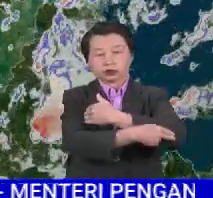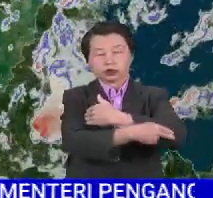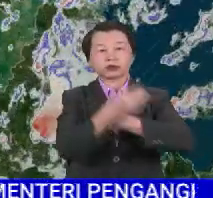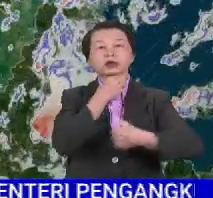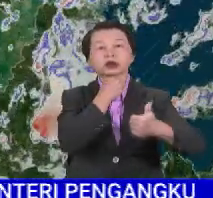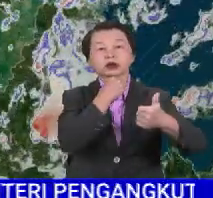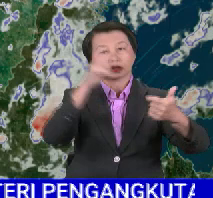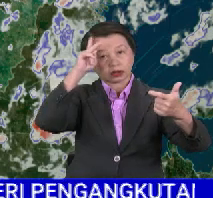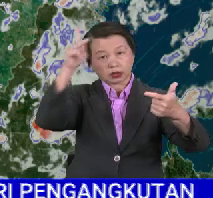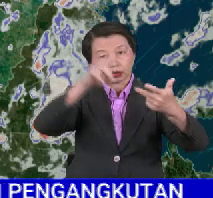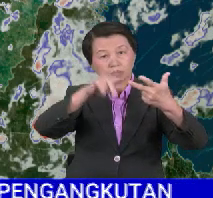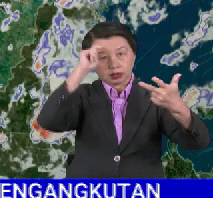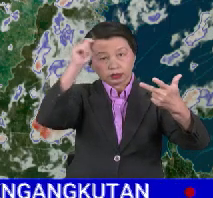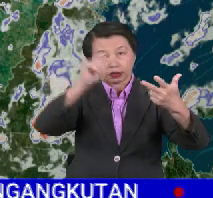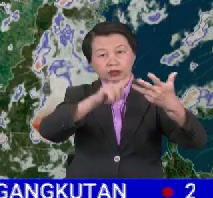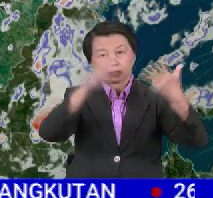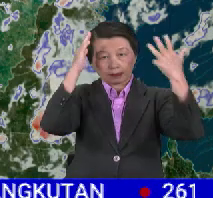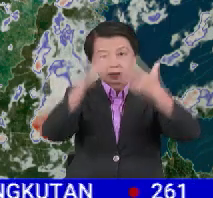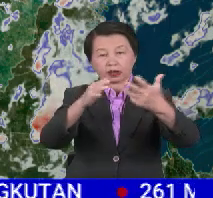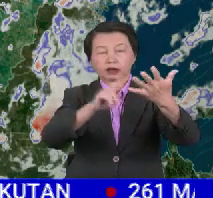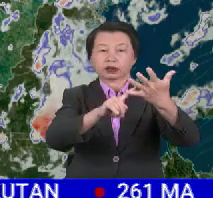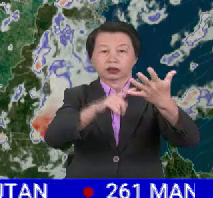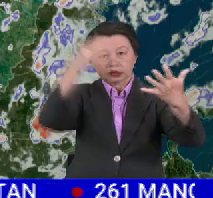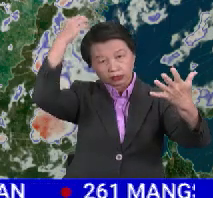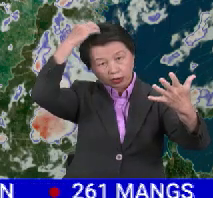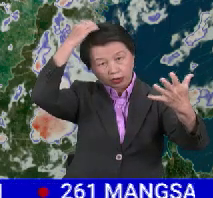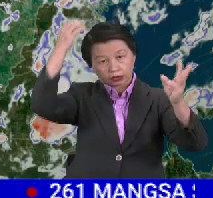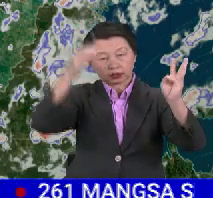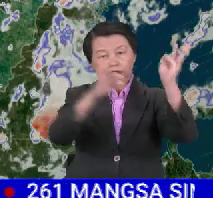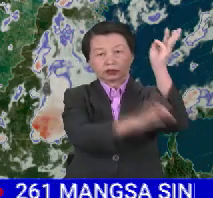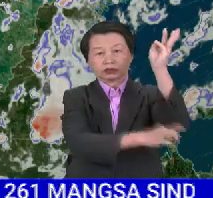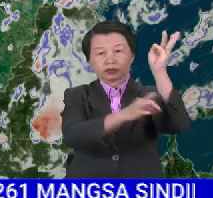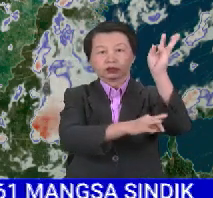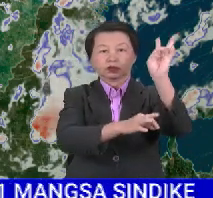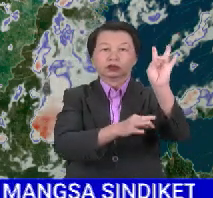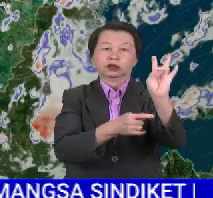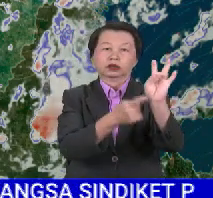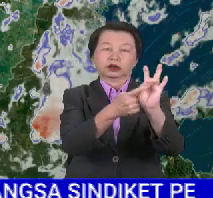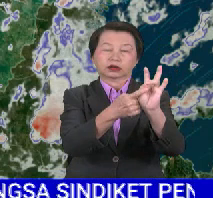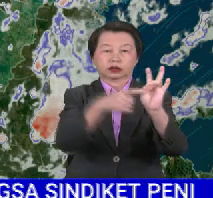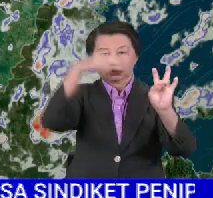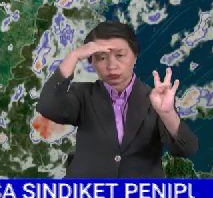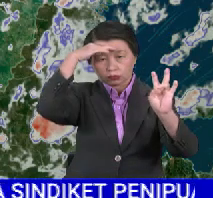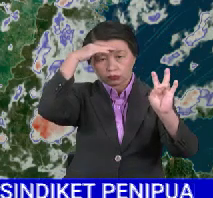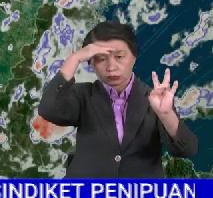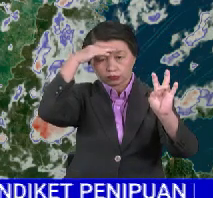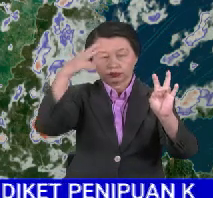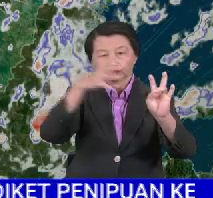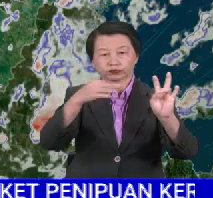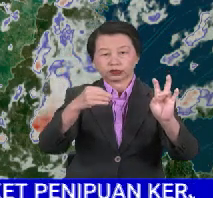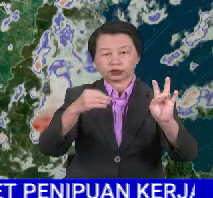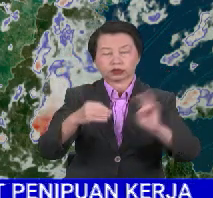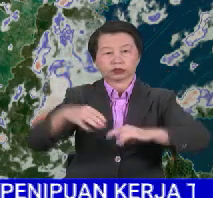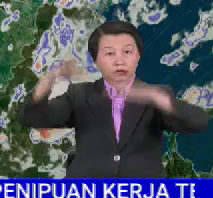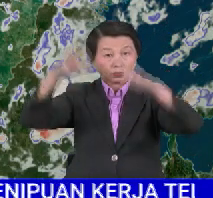Perak, Kelantan, Terengganu, Pahang, Selangor, Negeri Sembilan dan juga di negeri Johor. Dan yang mana